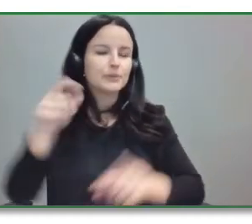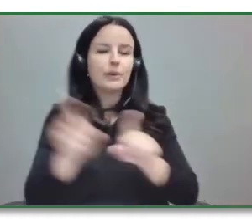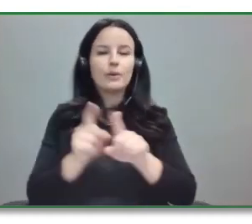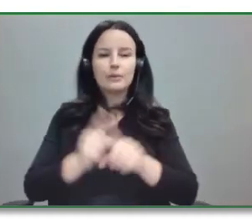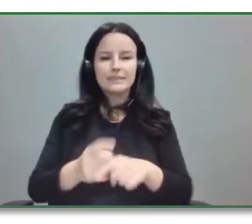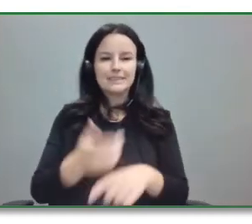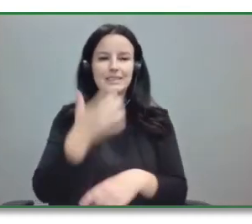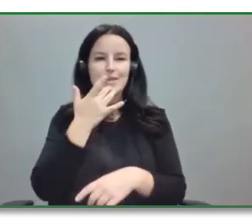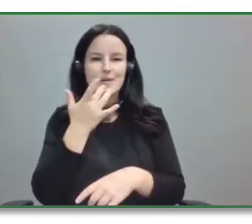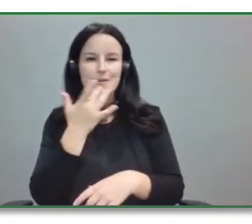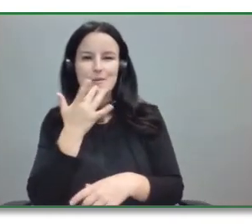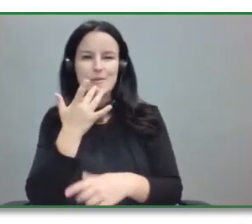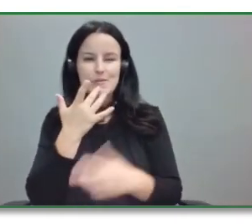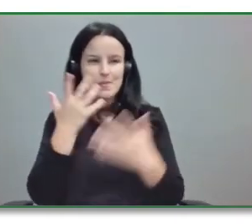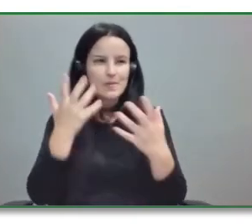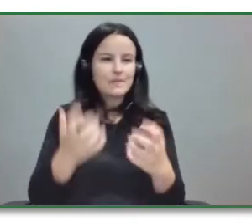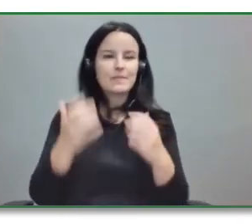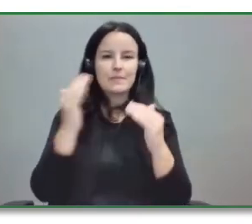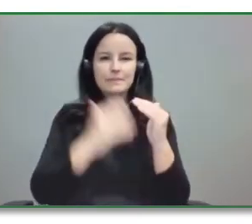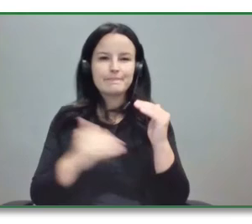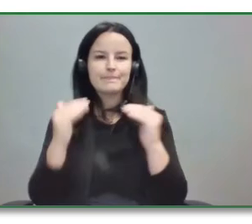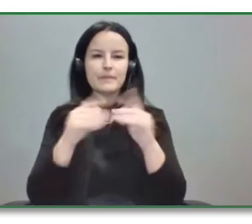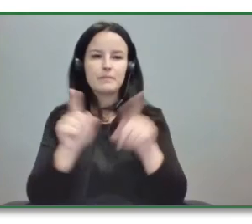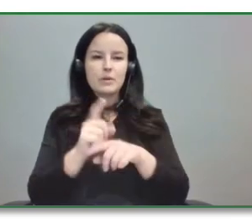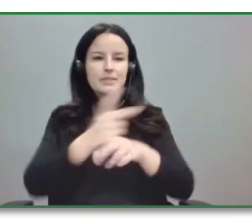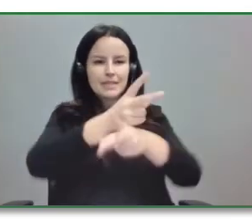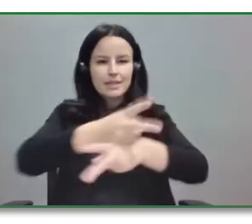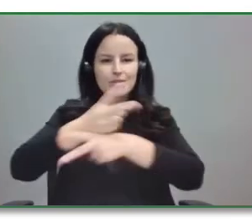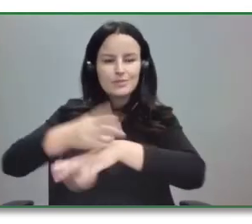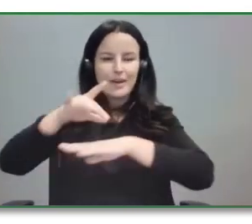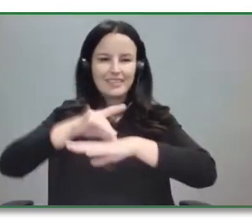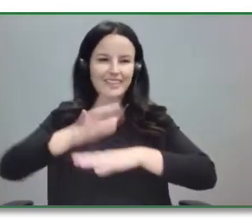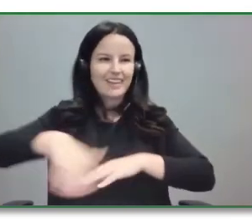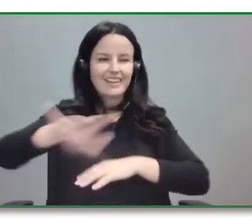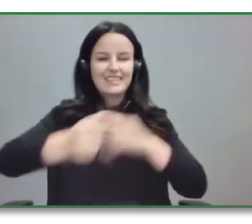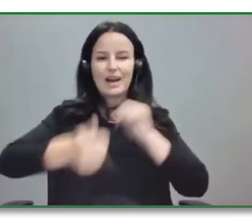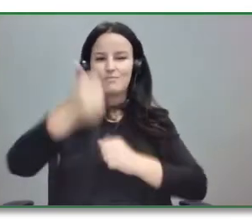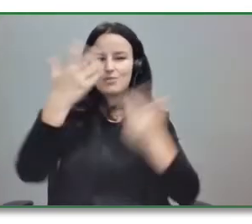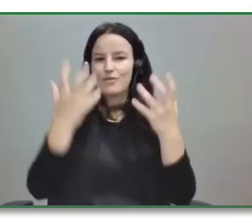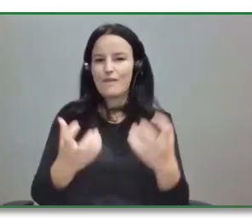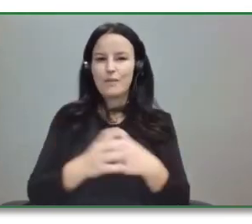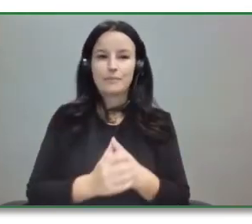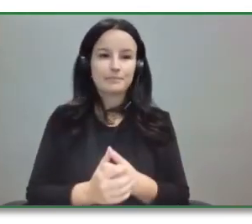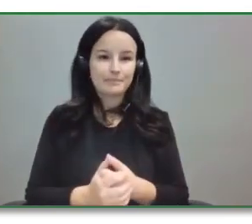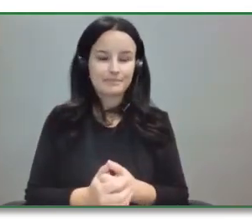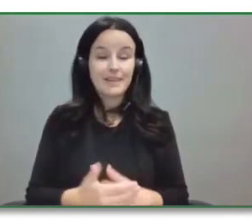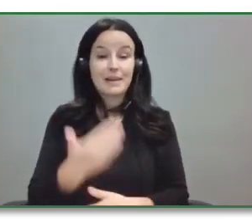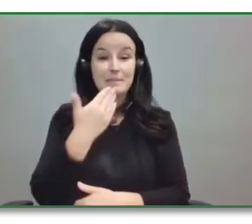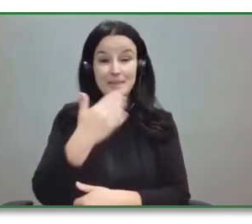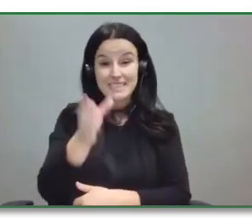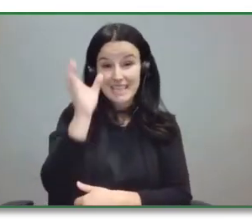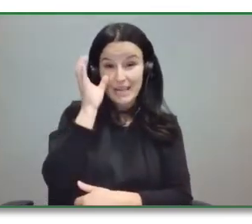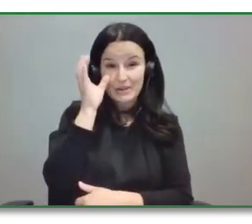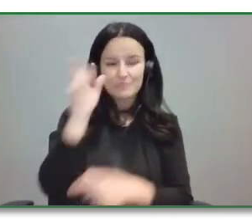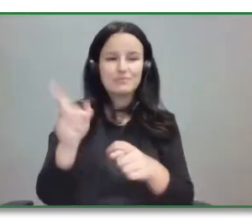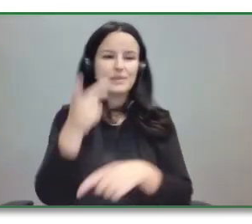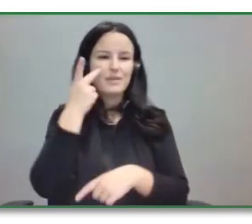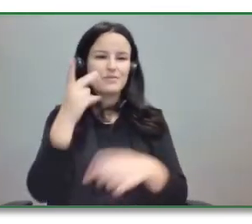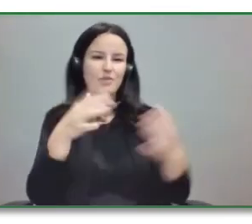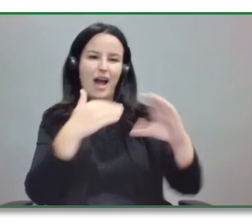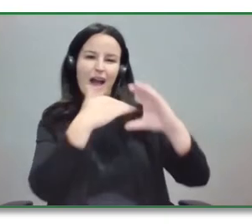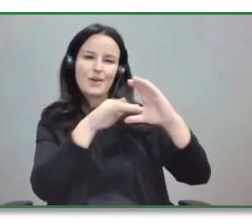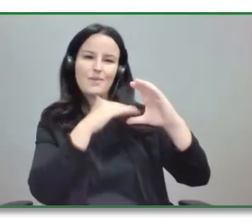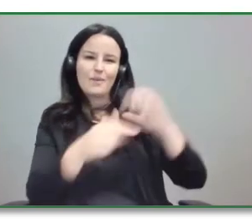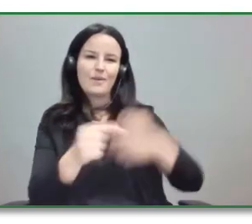de l'intendance et du soin des terres. Merci beaucoup de votre attention et vous verrez notre adresse courriel à